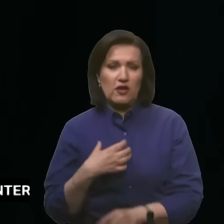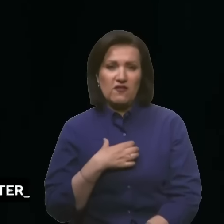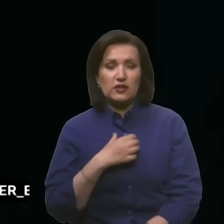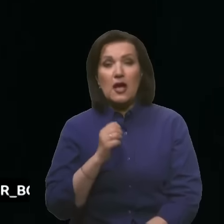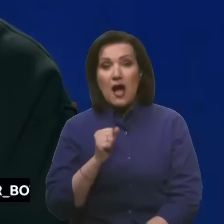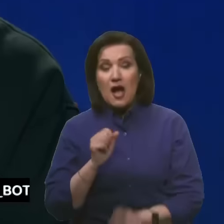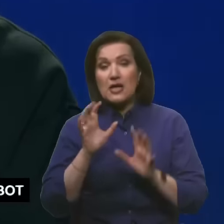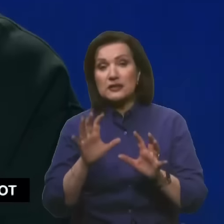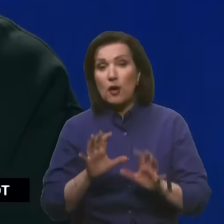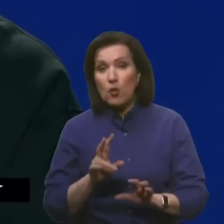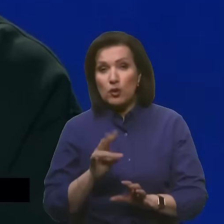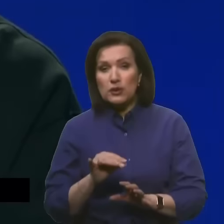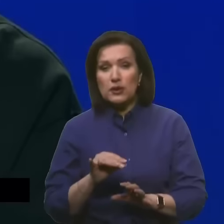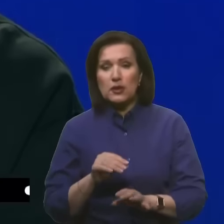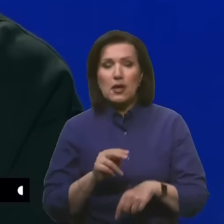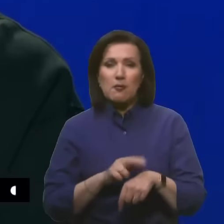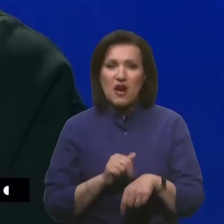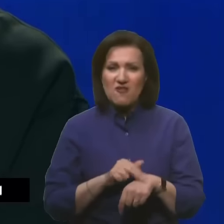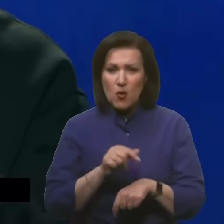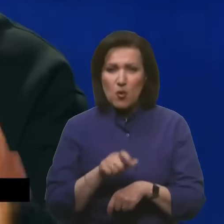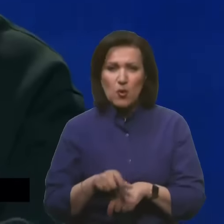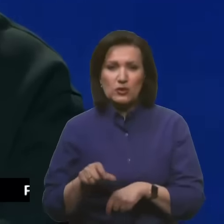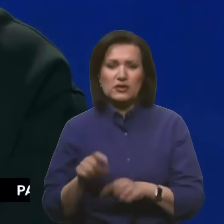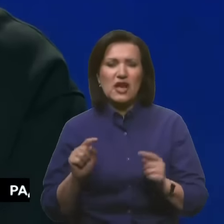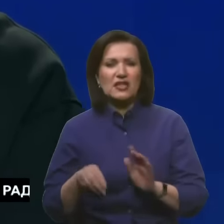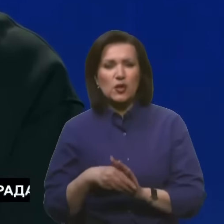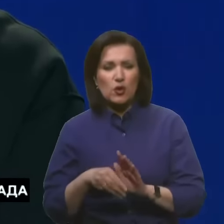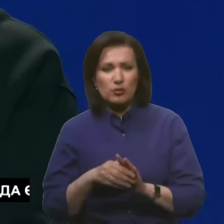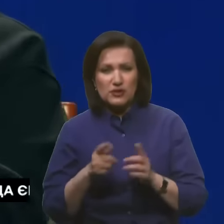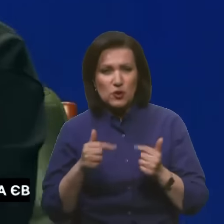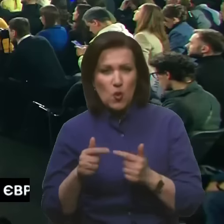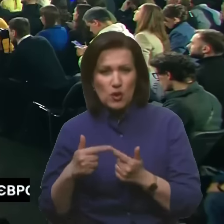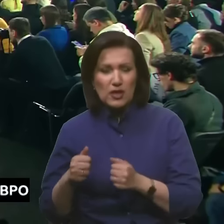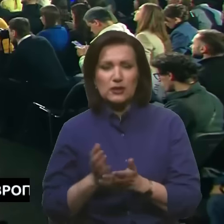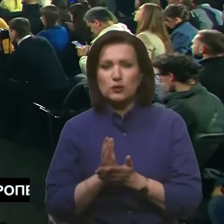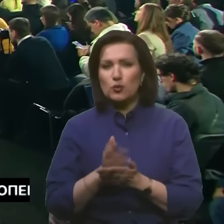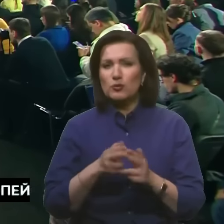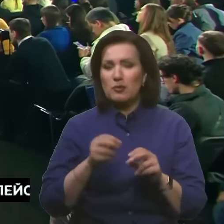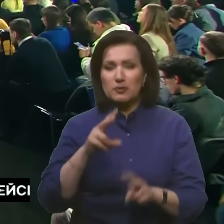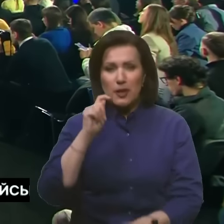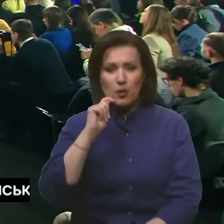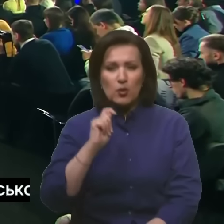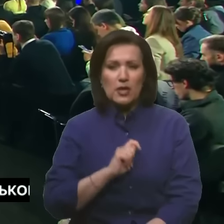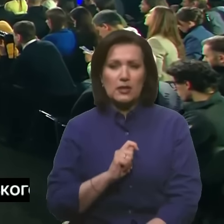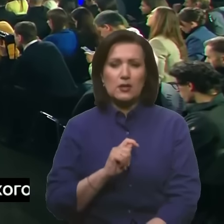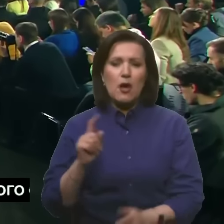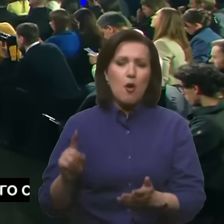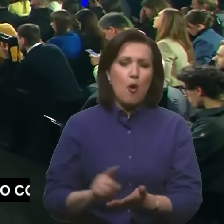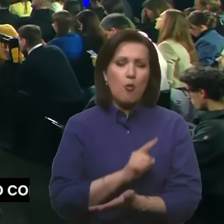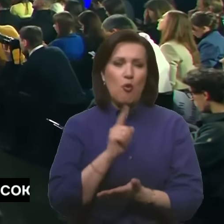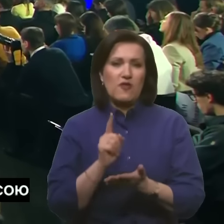важливо. А закони, правоохоронці, антикорупційні органи, Служба безпеки України